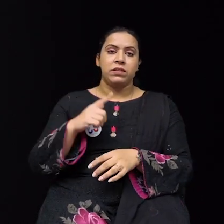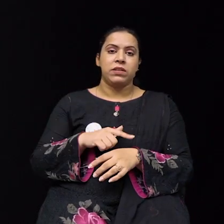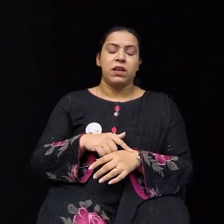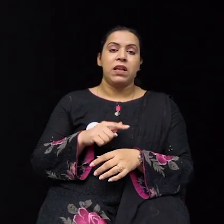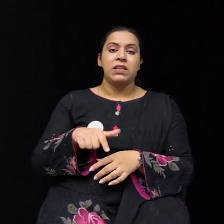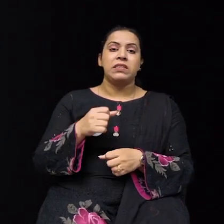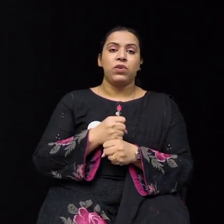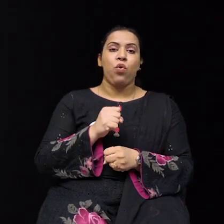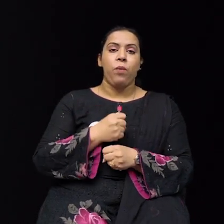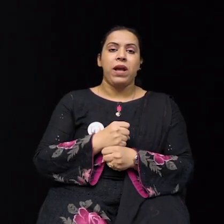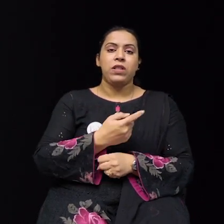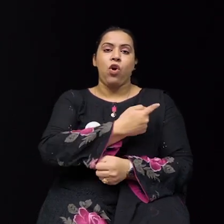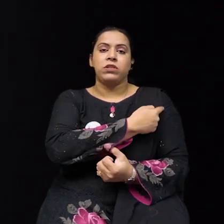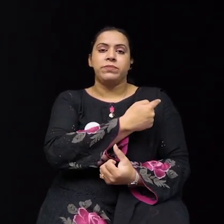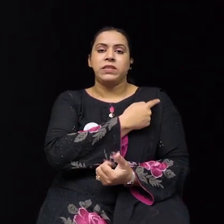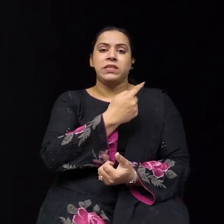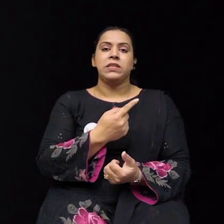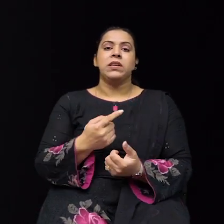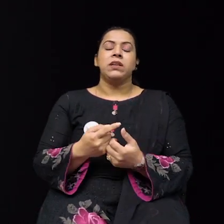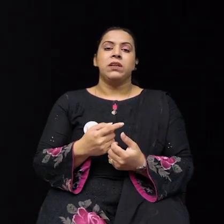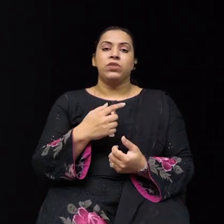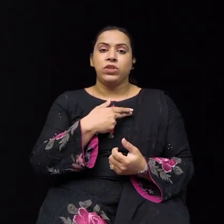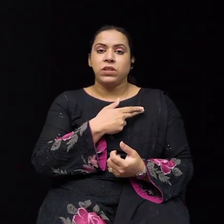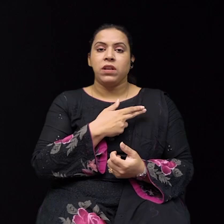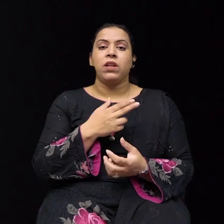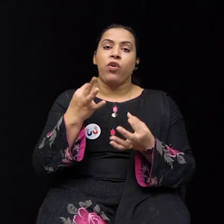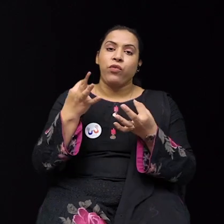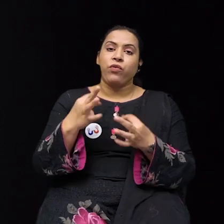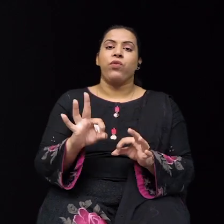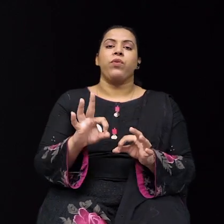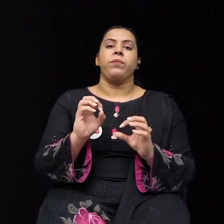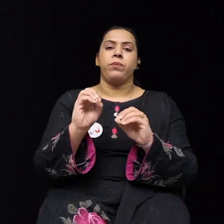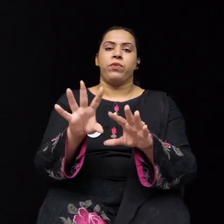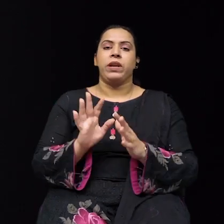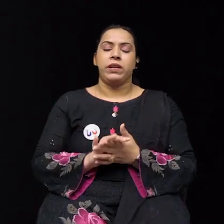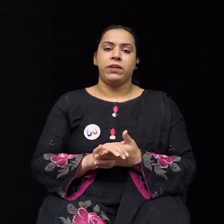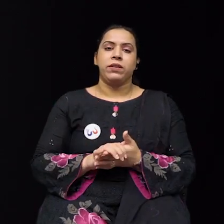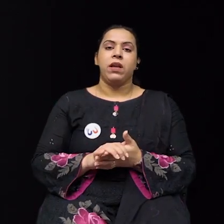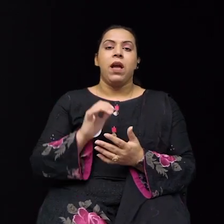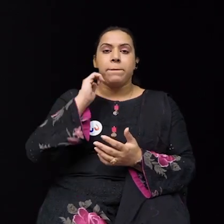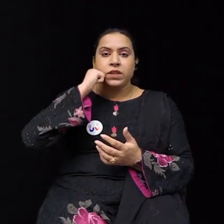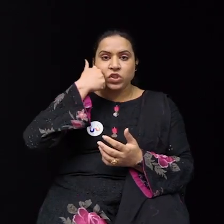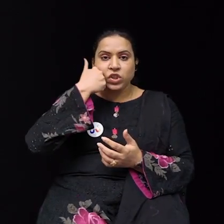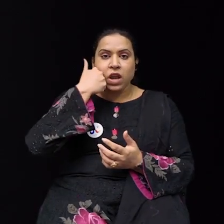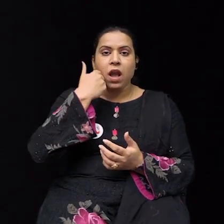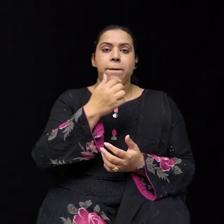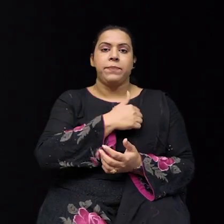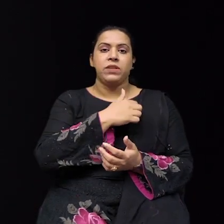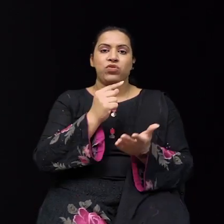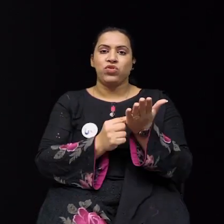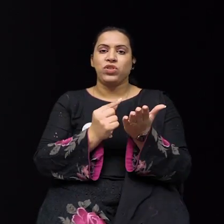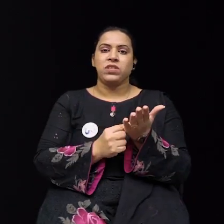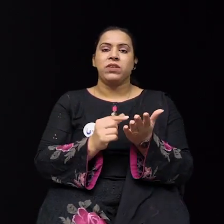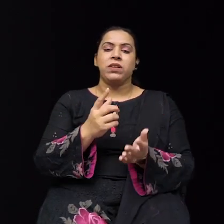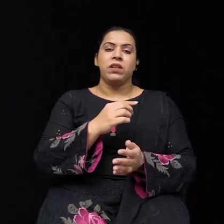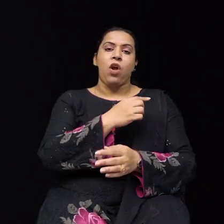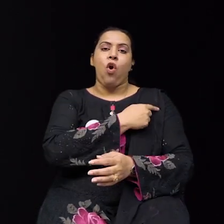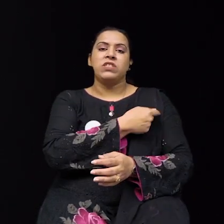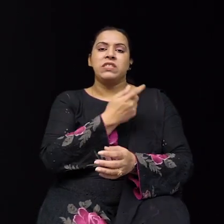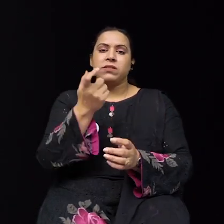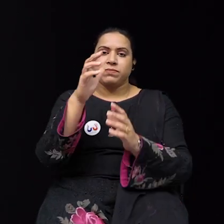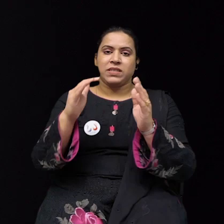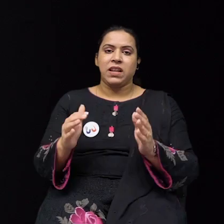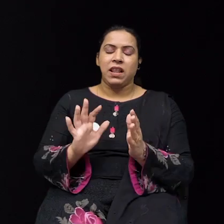سے ہمارے سرکاری ہسپتالوں میں یہ علاج اینجیوپلاسٹی والا مفت میں پرووائڈ کیا ہوا ہے. پنجاب انسٹیٹیوٹ آف کارڈیالوجی